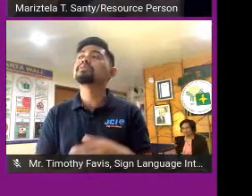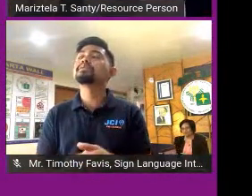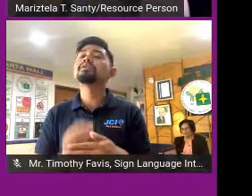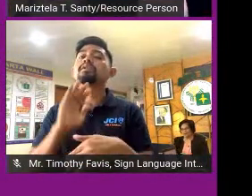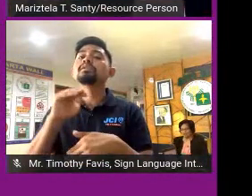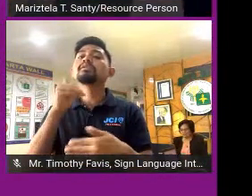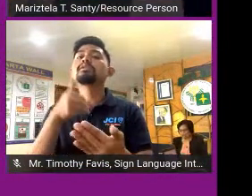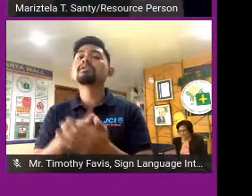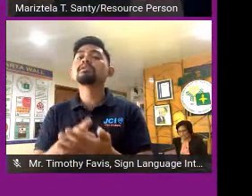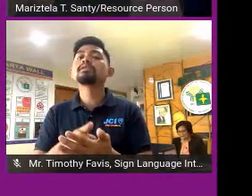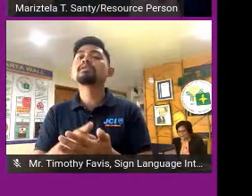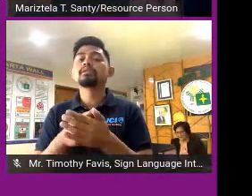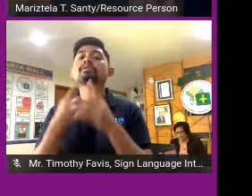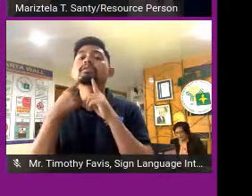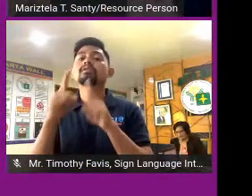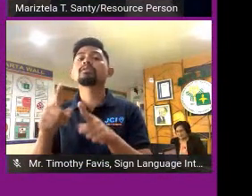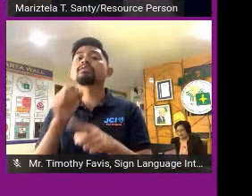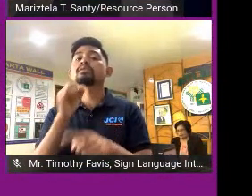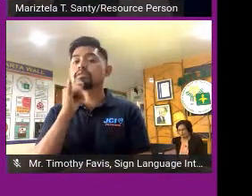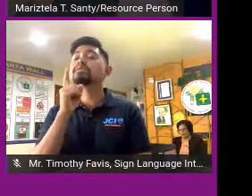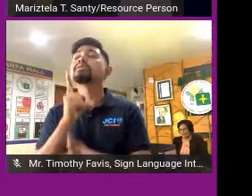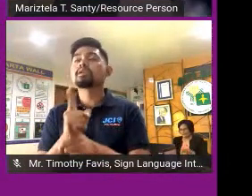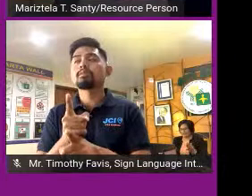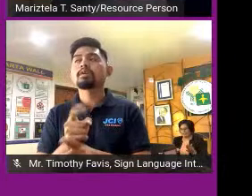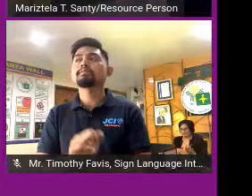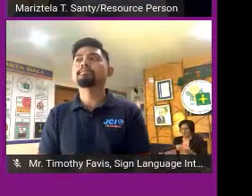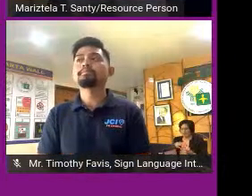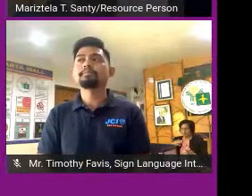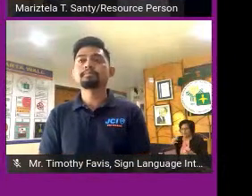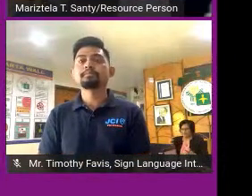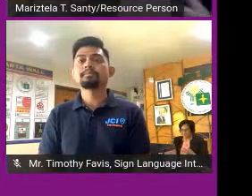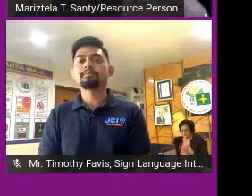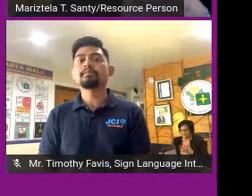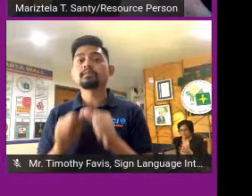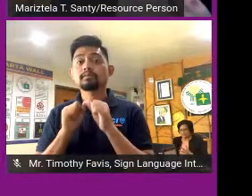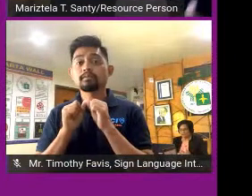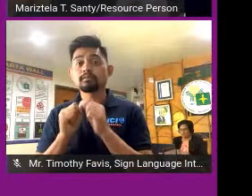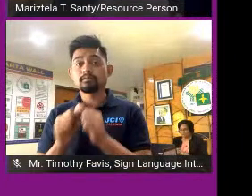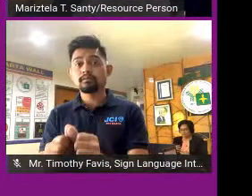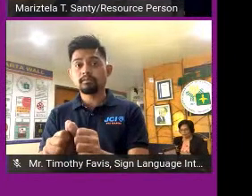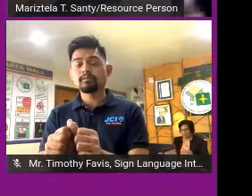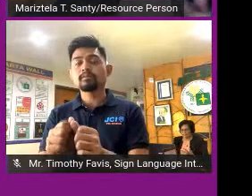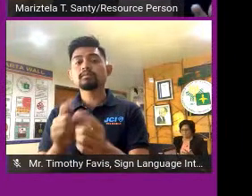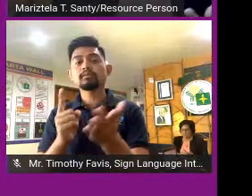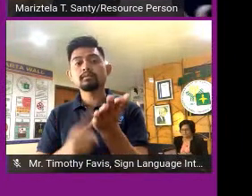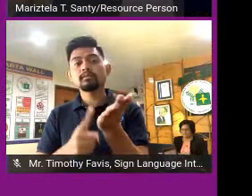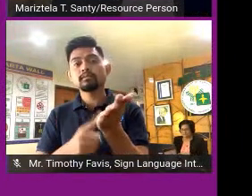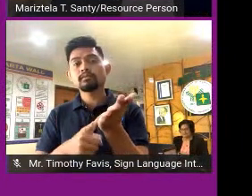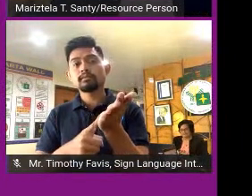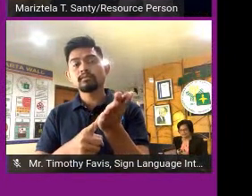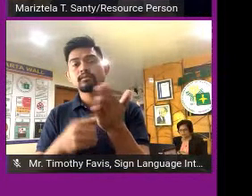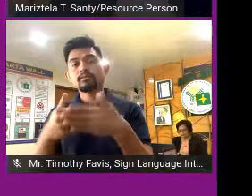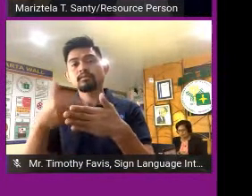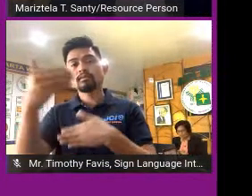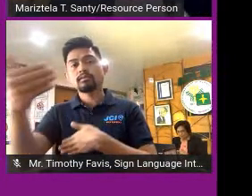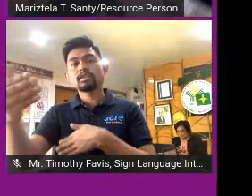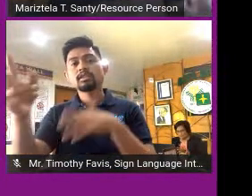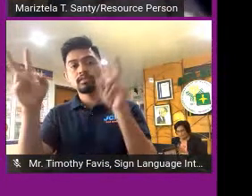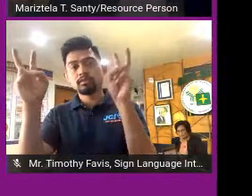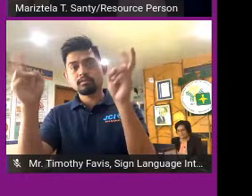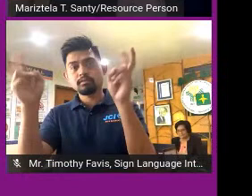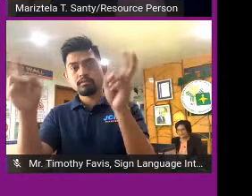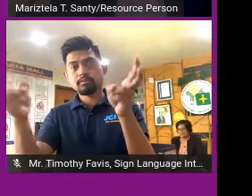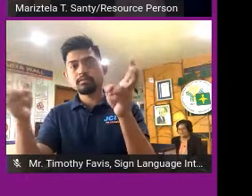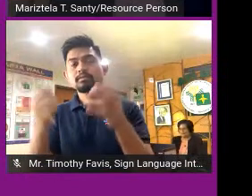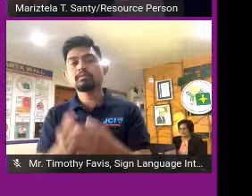Yung lahat hong sinagot nyo ay tama. So we will discuss it on our next session, on